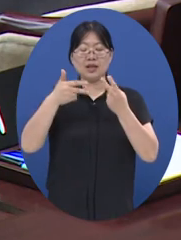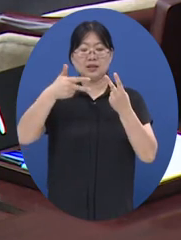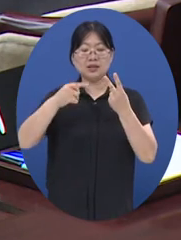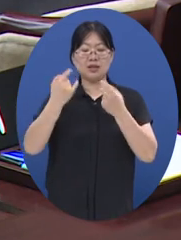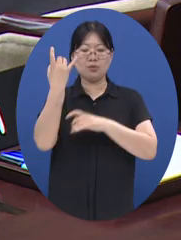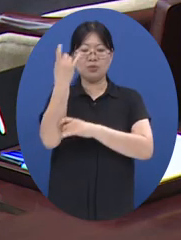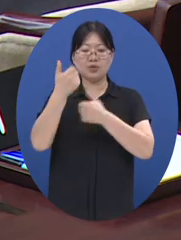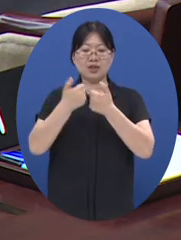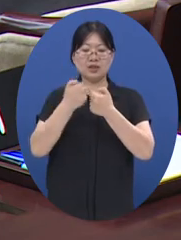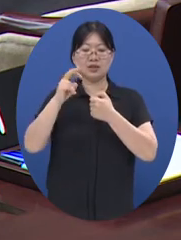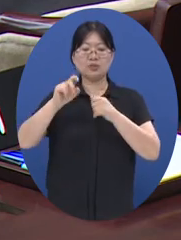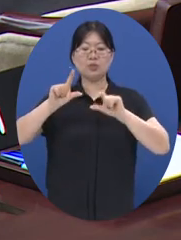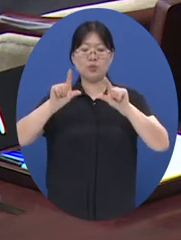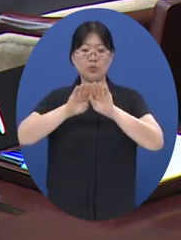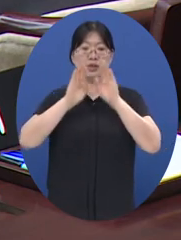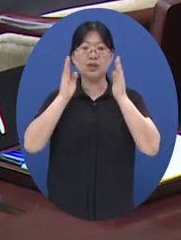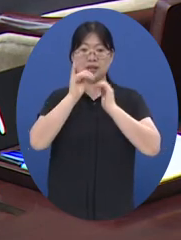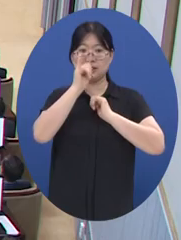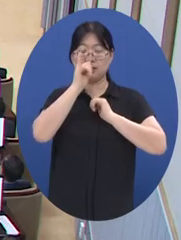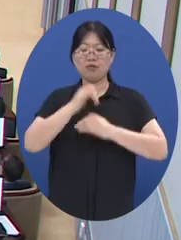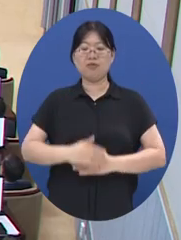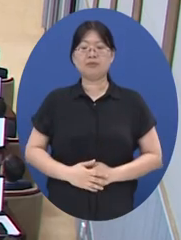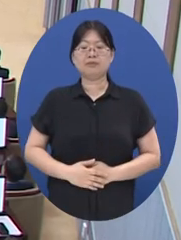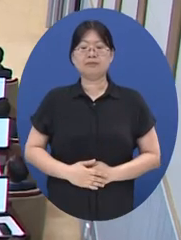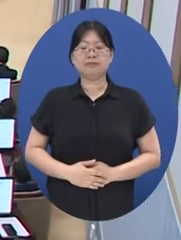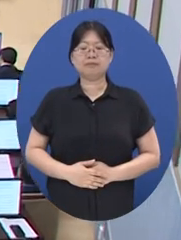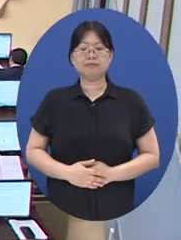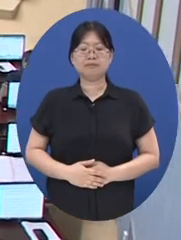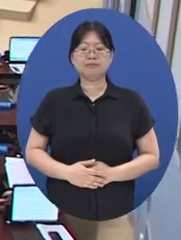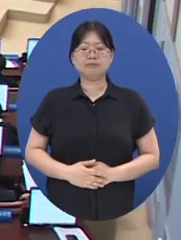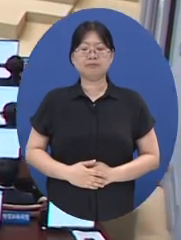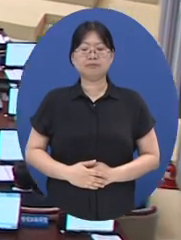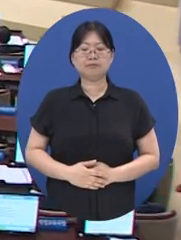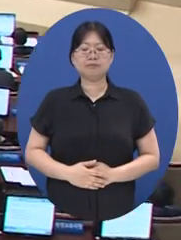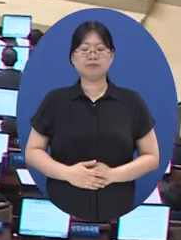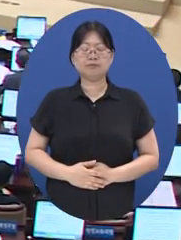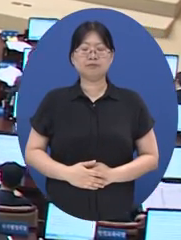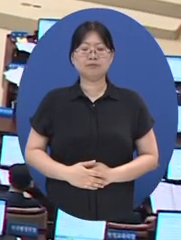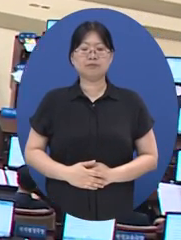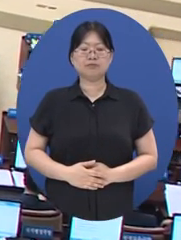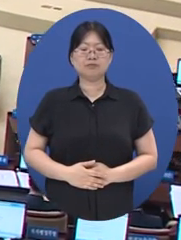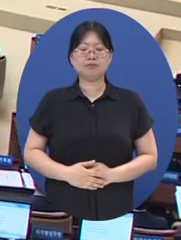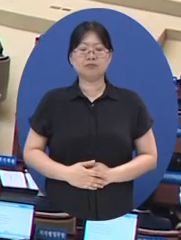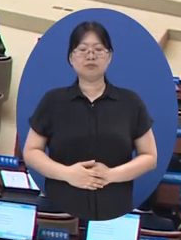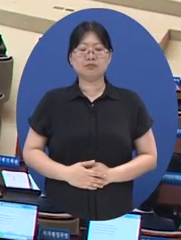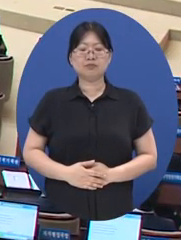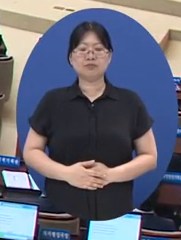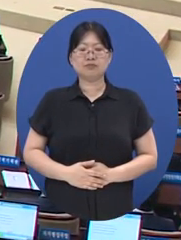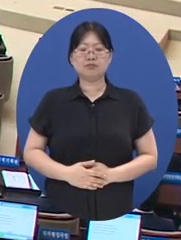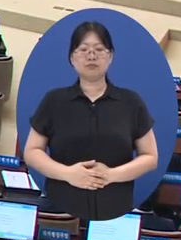2차 본회의는 오는 25일 열립니다. 경기 CCTV 최창순입니다.